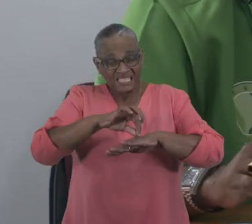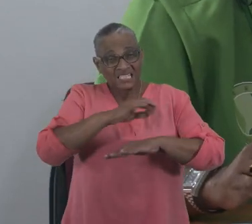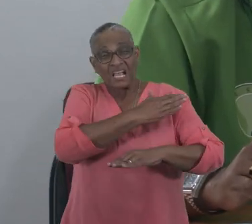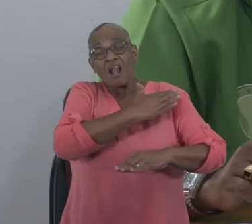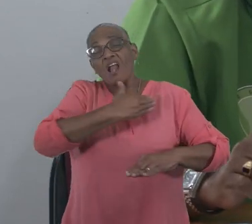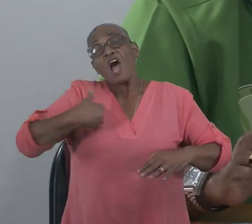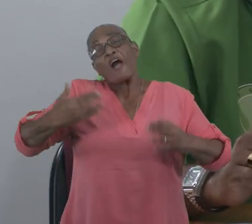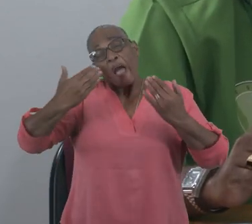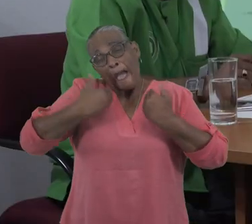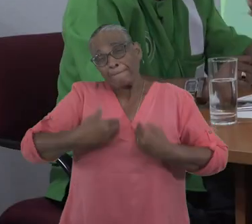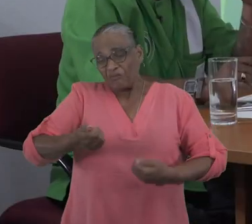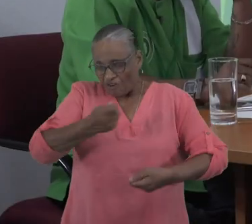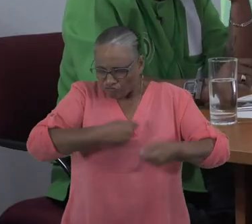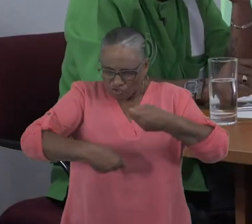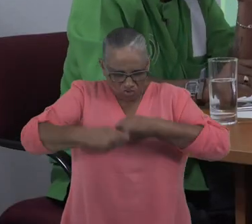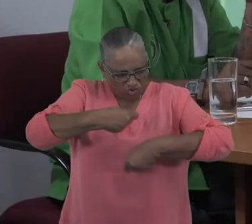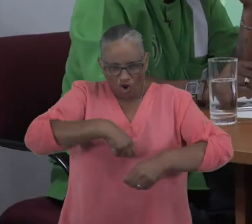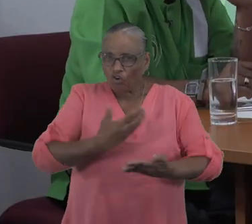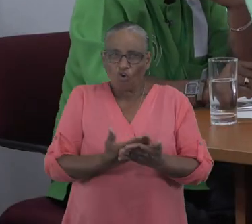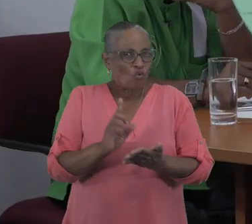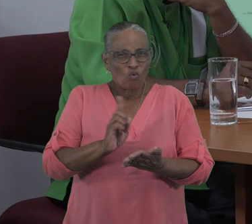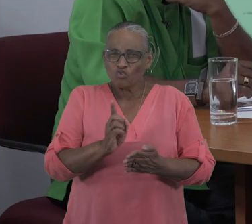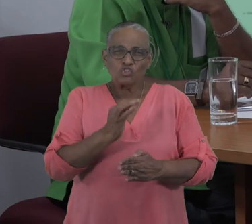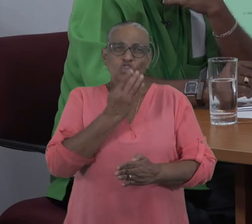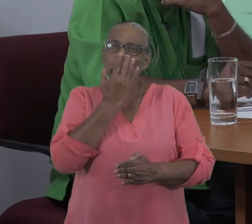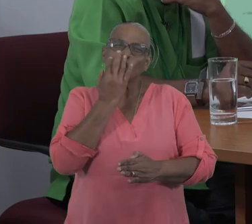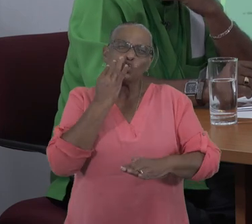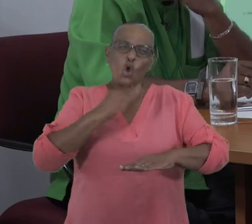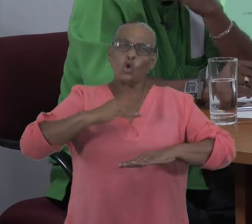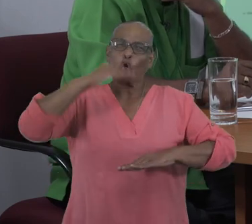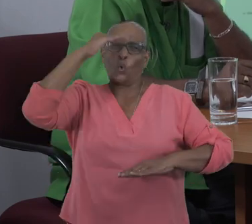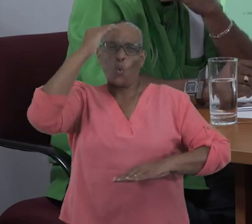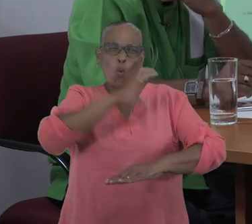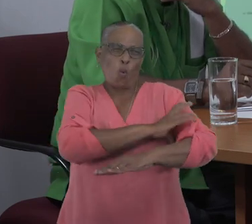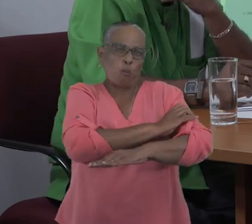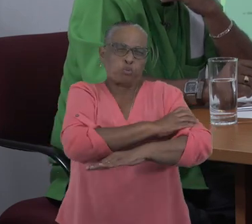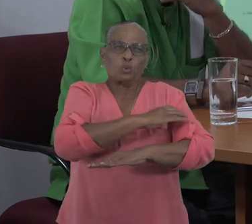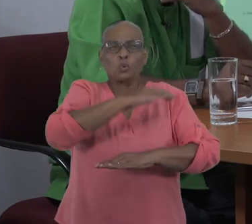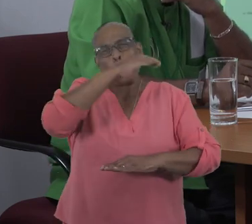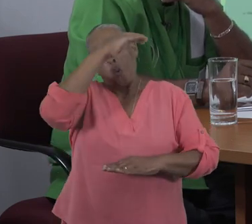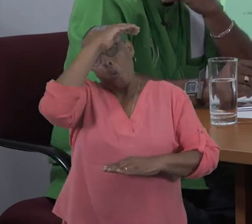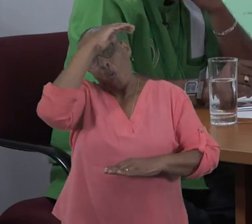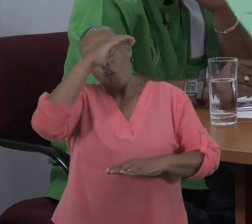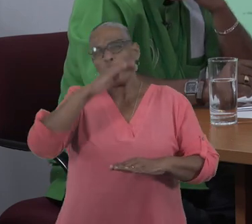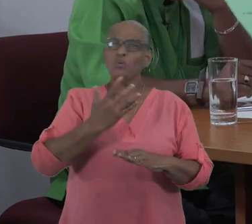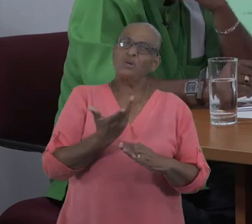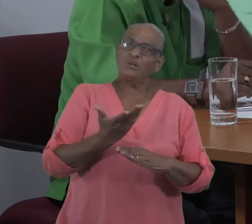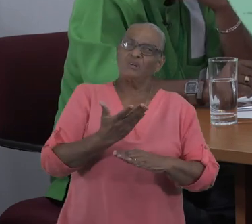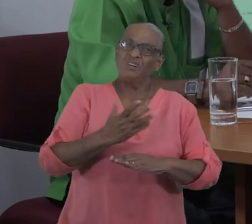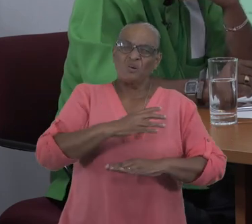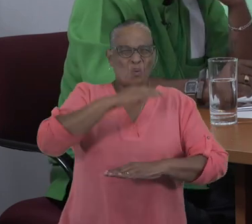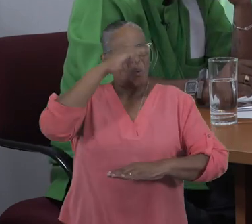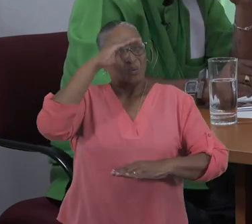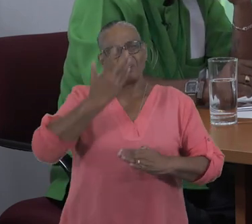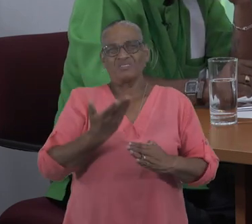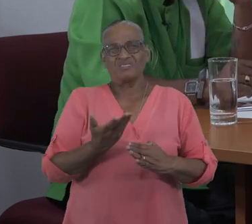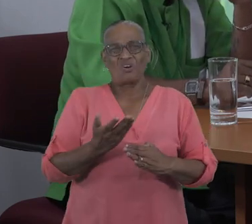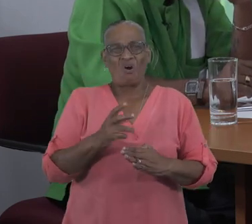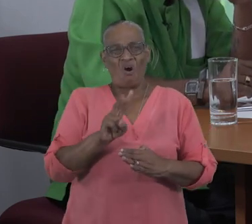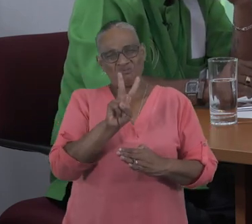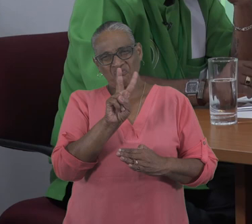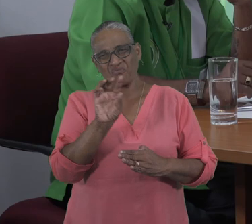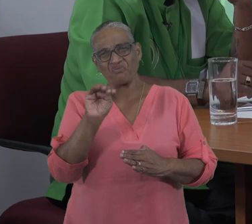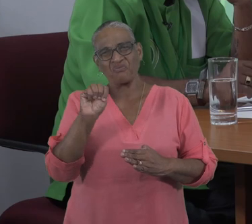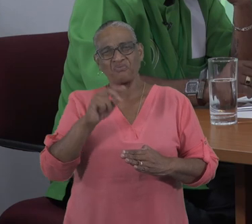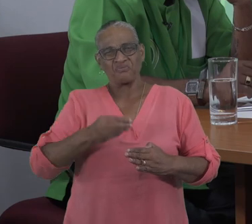if je hebt de ziekie lange ding en in een onderhoud de ziekie, if a sukrufi het aan he, if a bloeddruk aan he